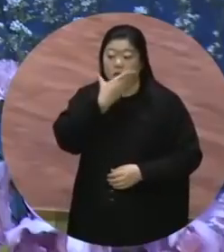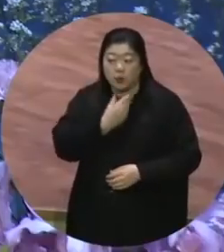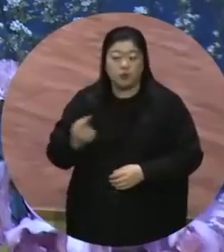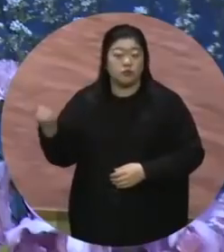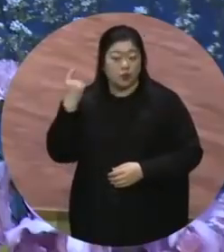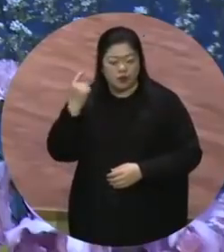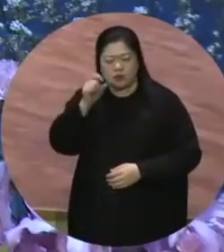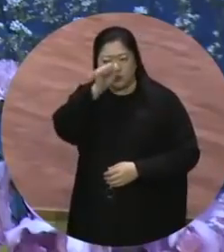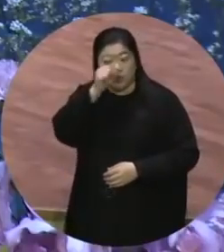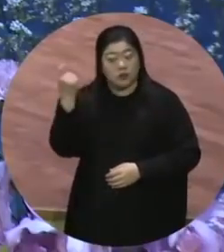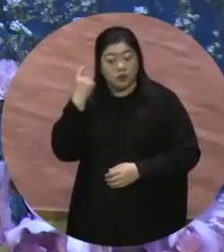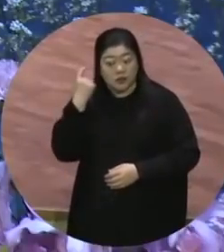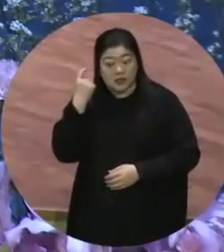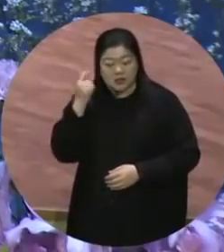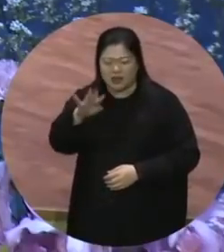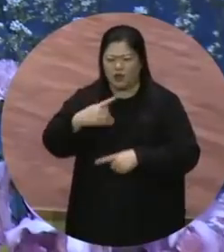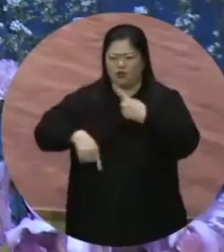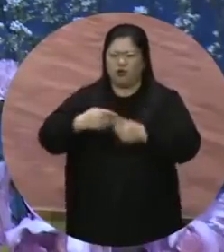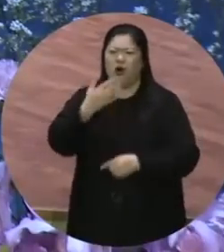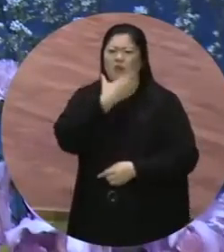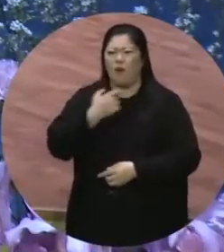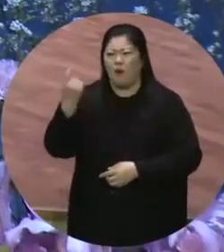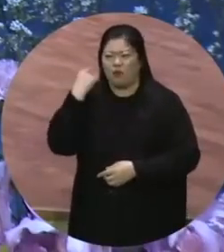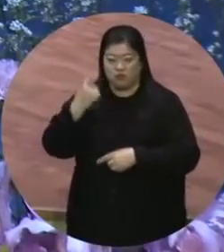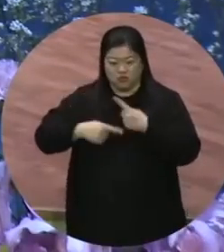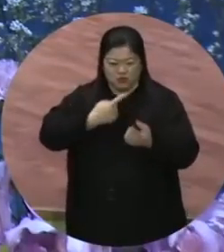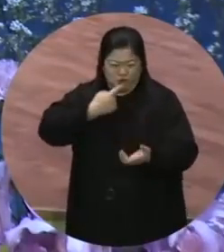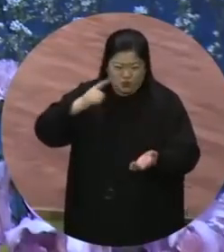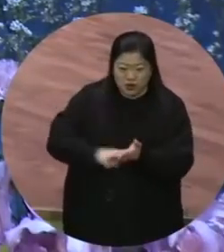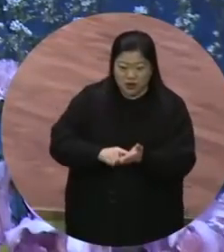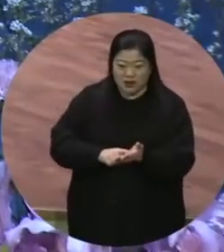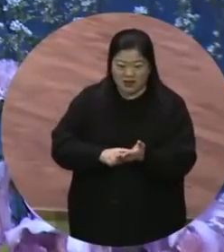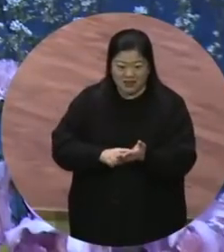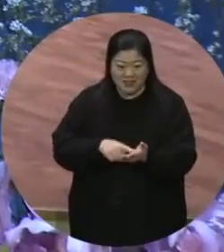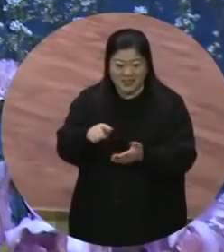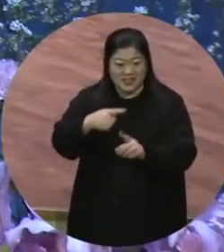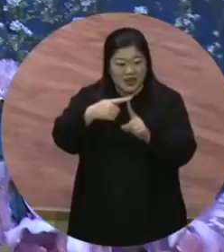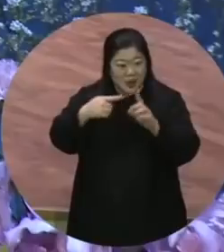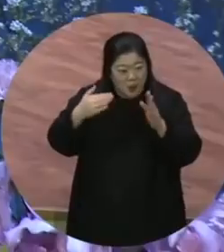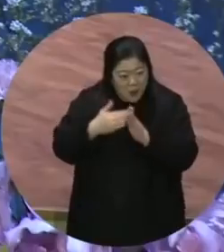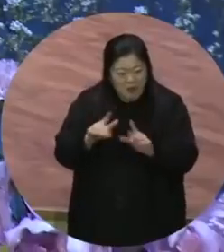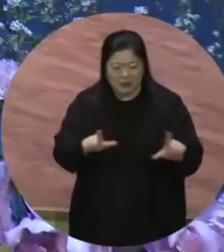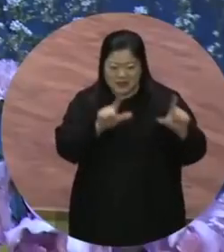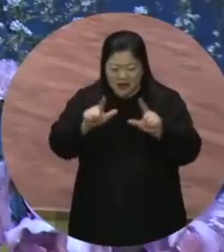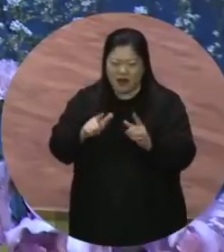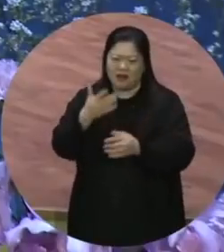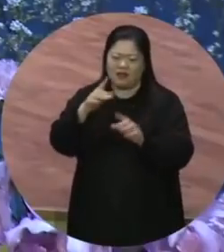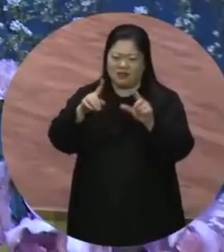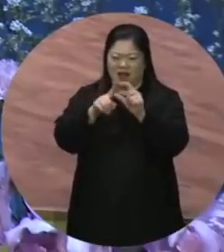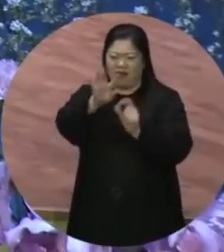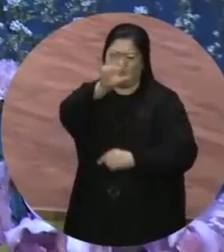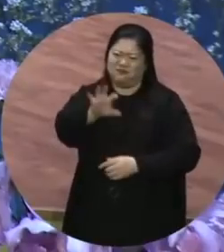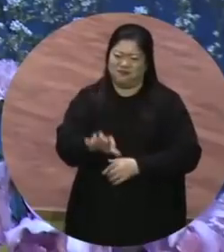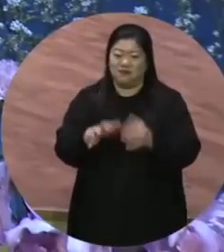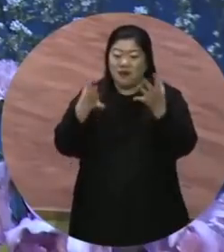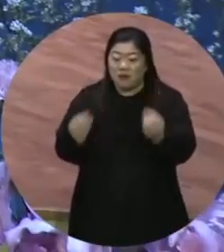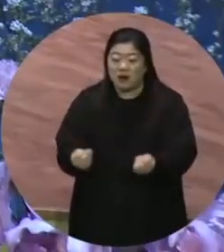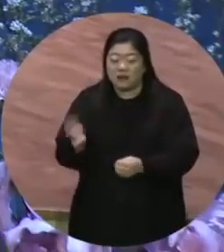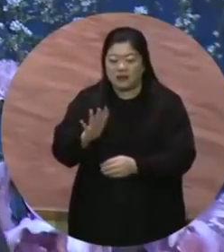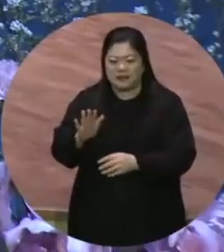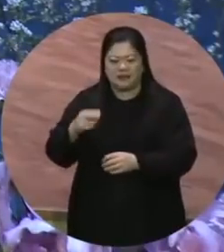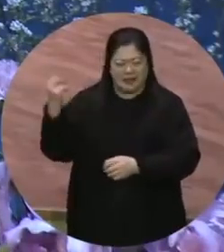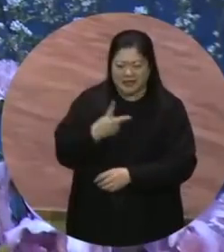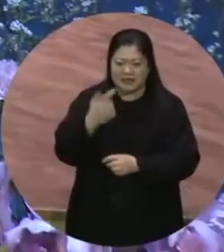신앙생활하면서 가장 많이 듣고 가장 많이 사용하는 이 말인데 복음이